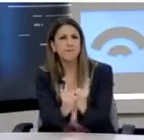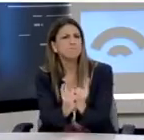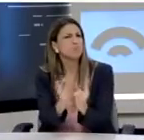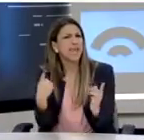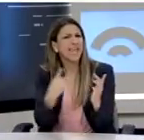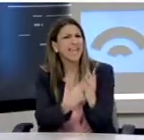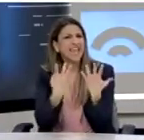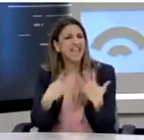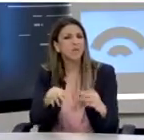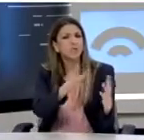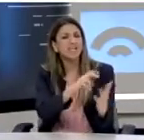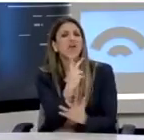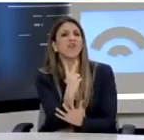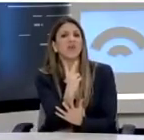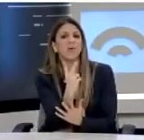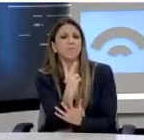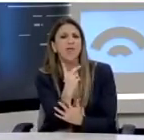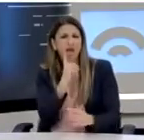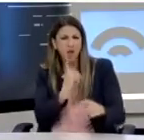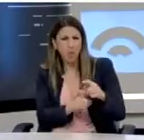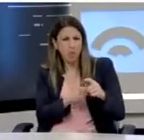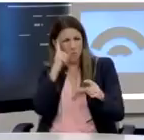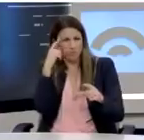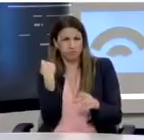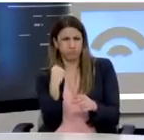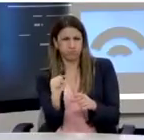1992, πλην του Κουκουέ, αν δεν κάνω λάθος,